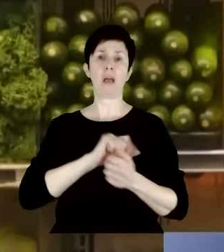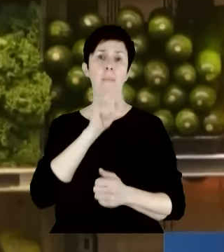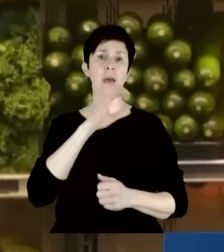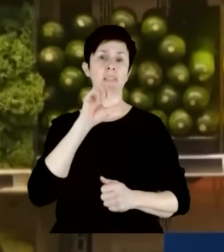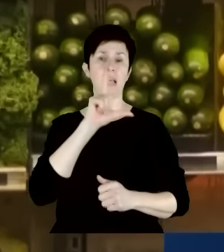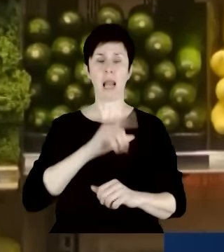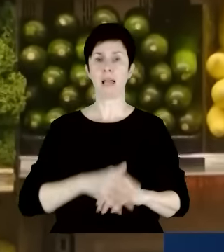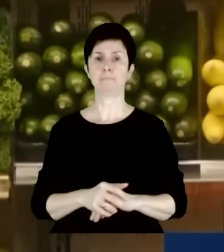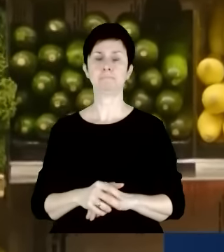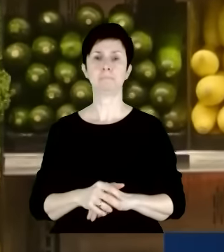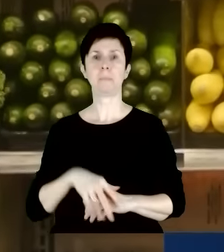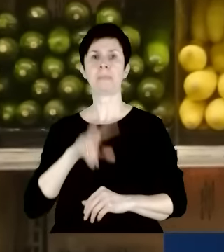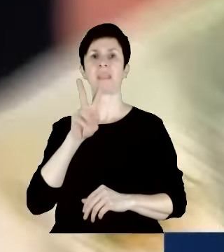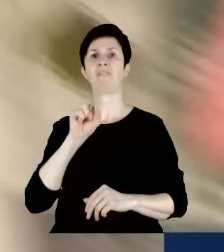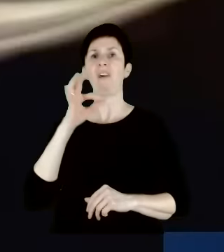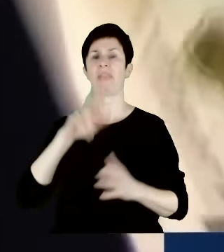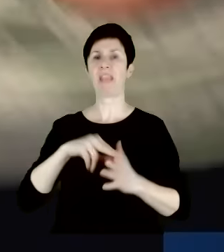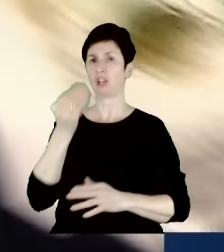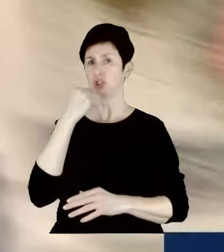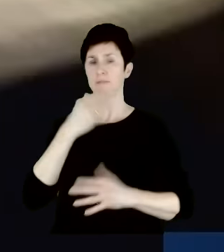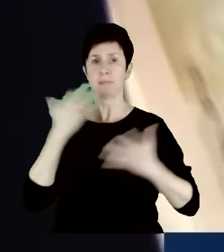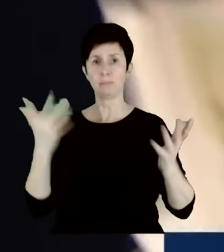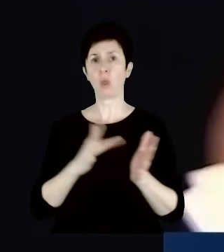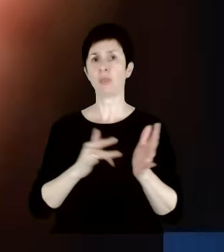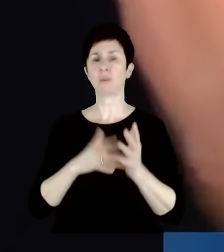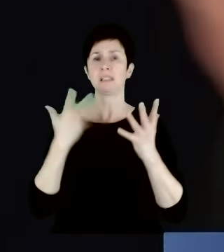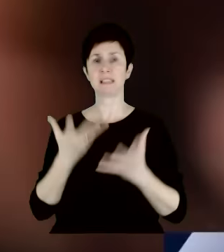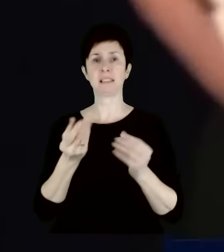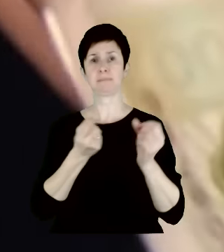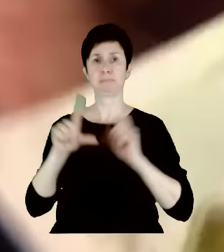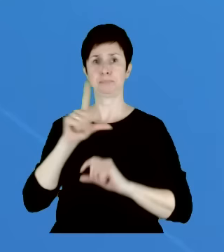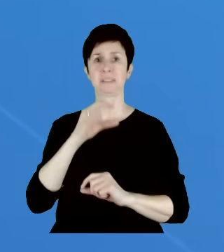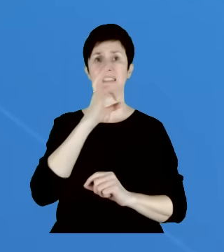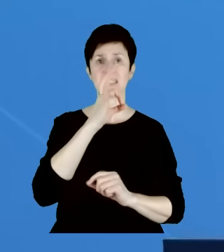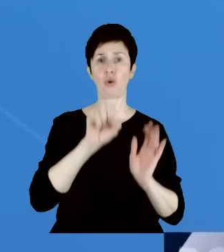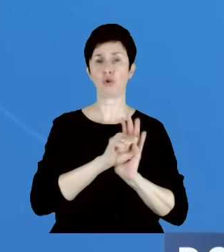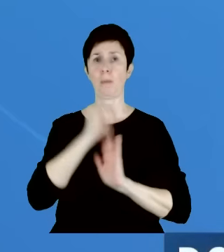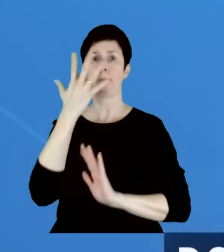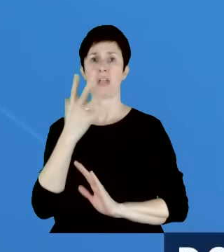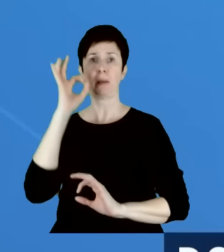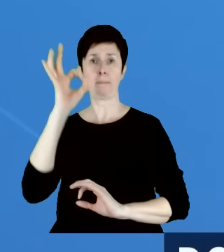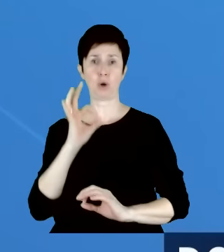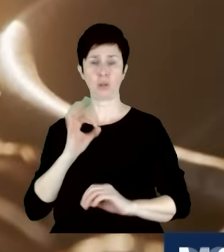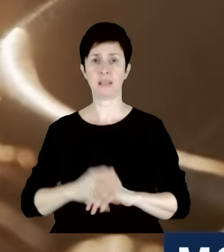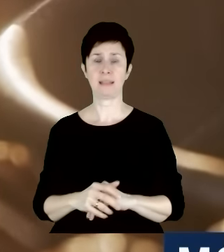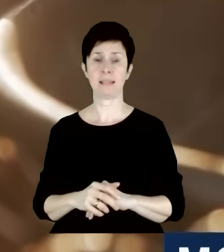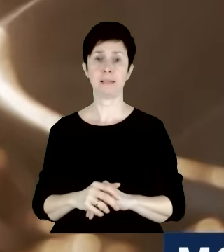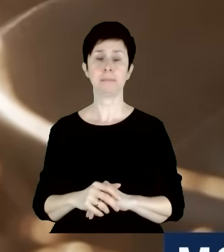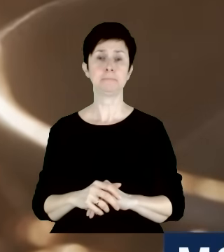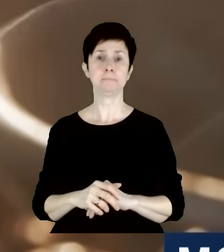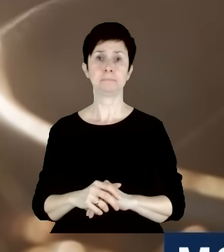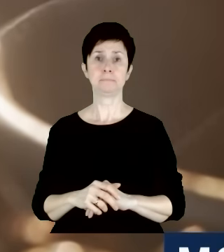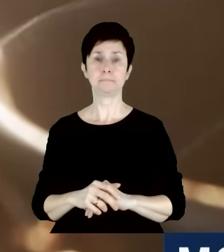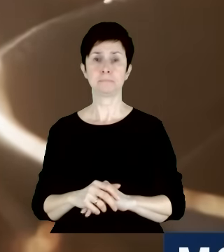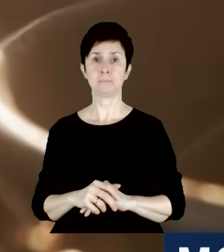Ważą się losy VAT-u na żywność. Premier Donald Tusk chce podniesienia stawki tego podatku z zerowej do 5%. Zostawimy kwestię VAT-u